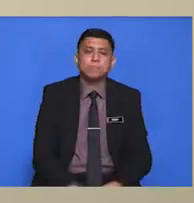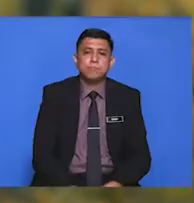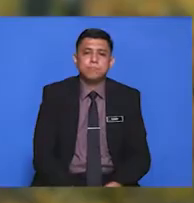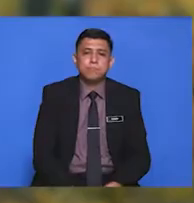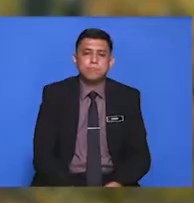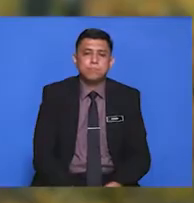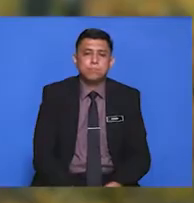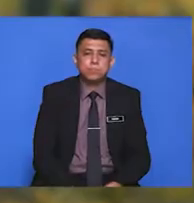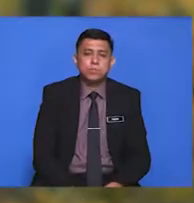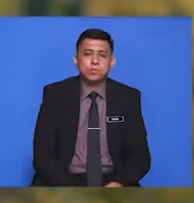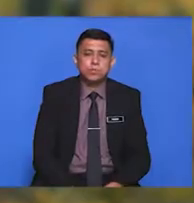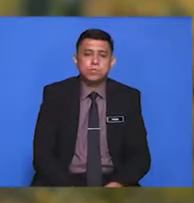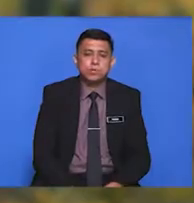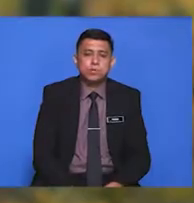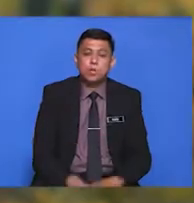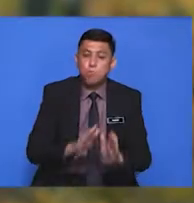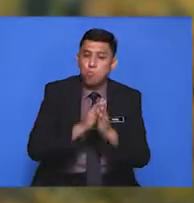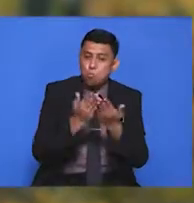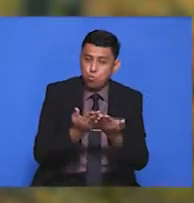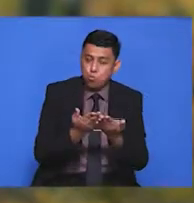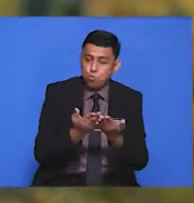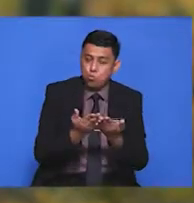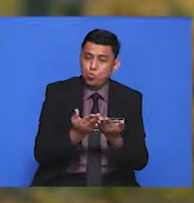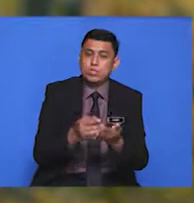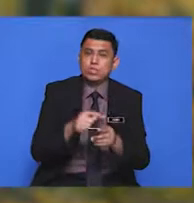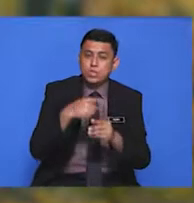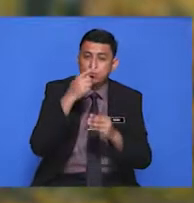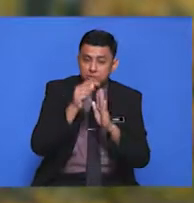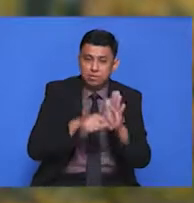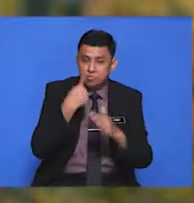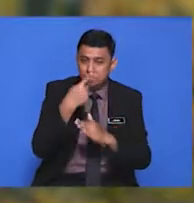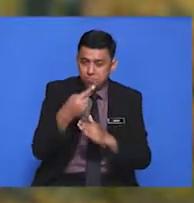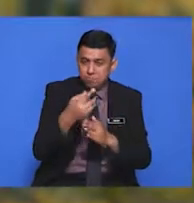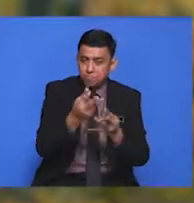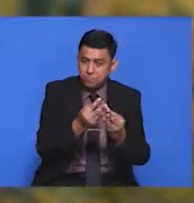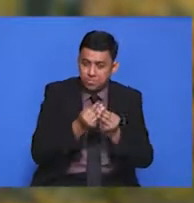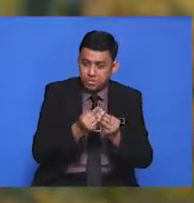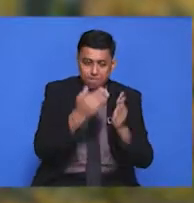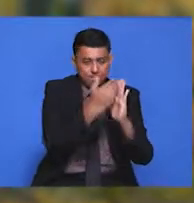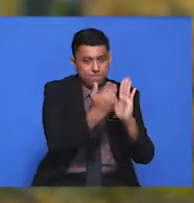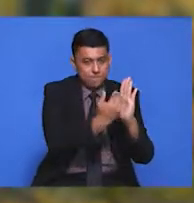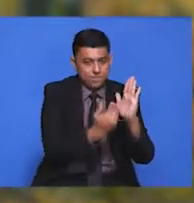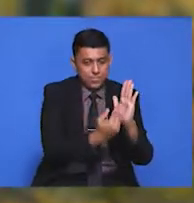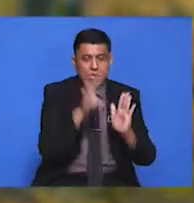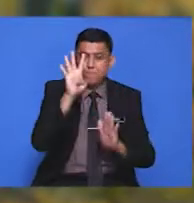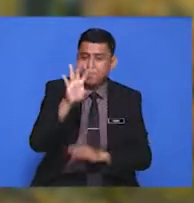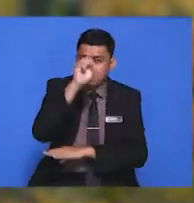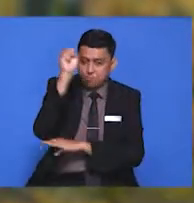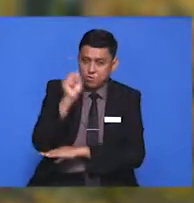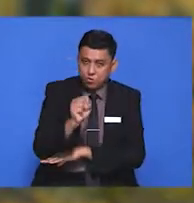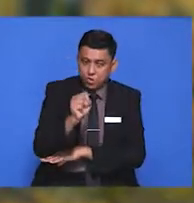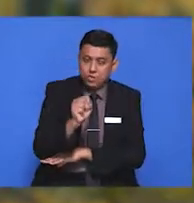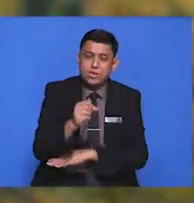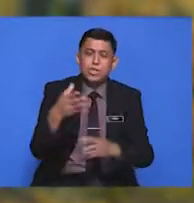Baiklah, berbekalkan buku antologi tersebut, murid-murid diminta menyenaraikan 4 persoalan